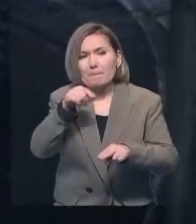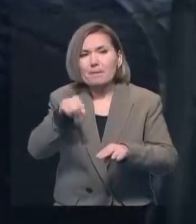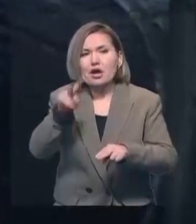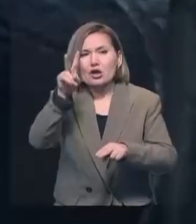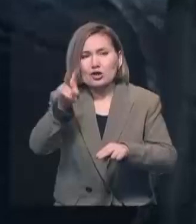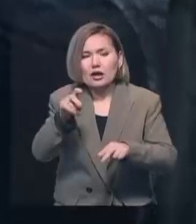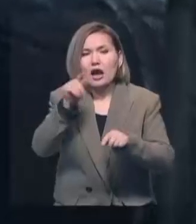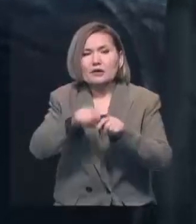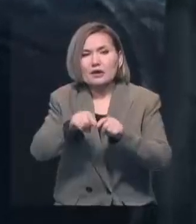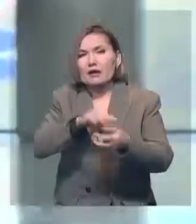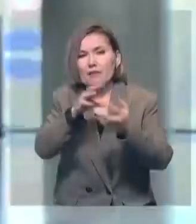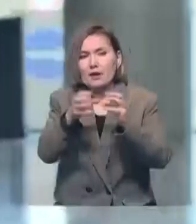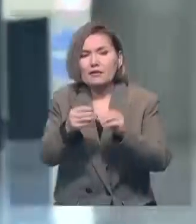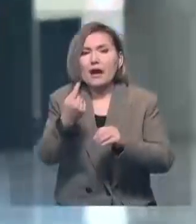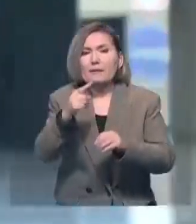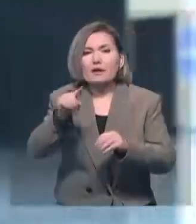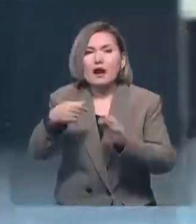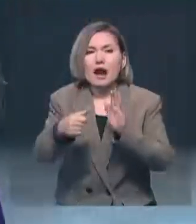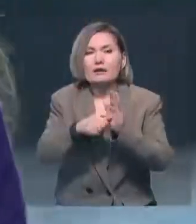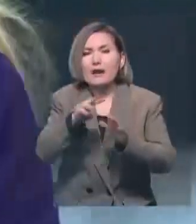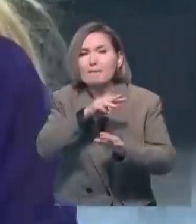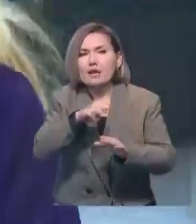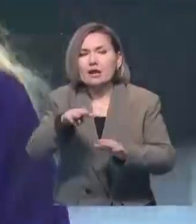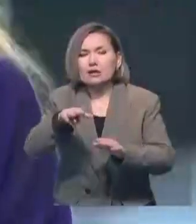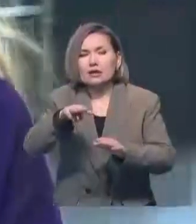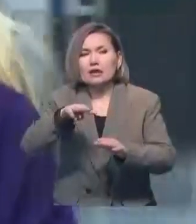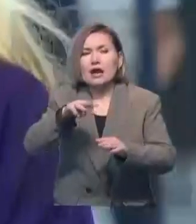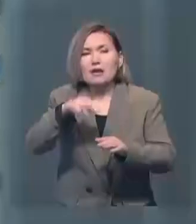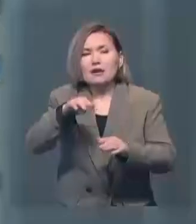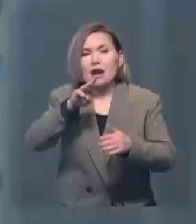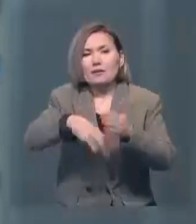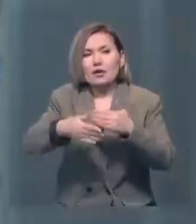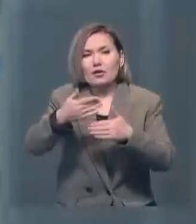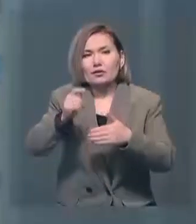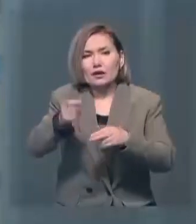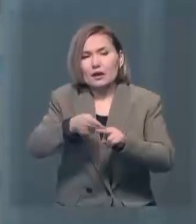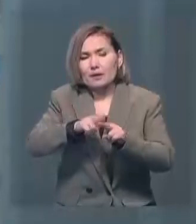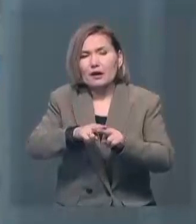1200-ге жуық тексерістің нәтижесінде 1,6 миллиард теңге айыппұл салынған. Бұл